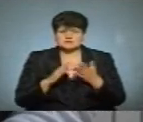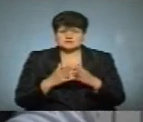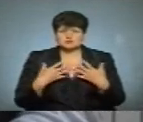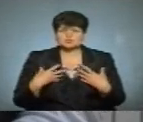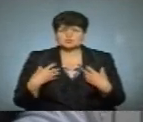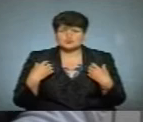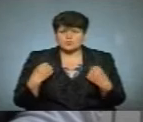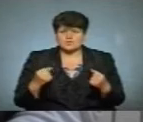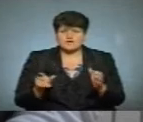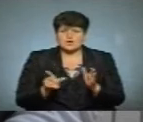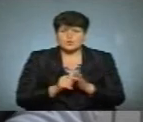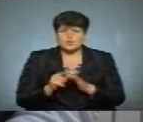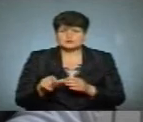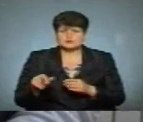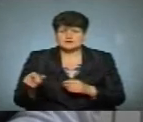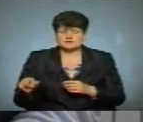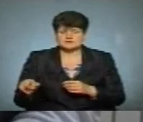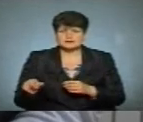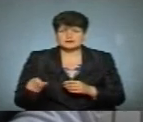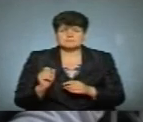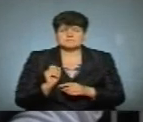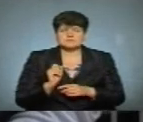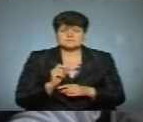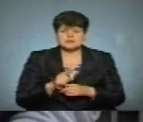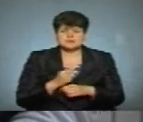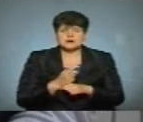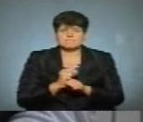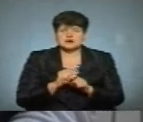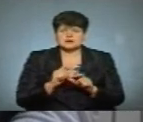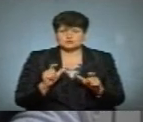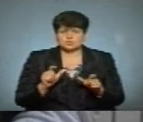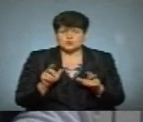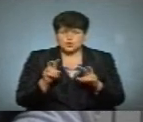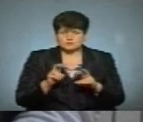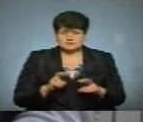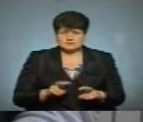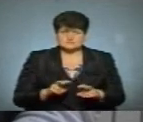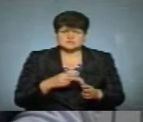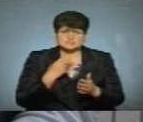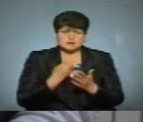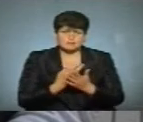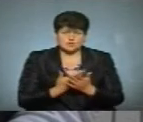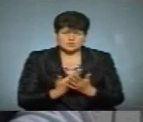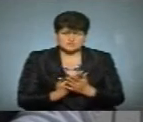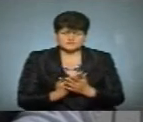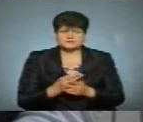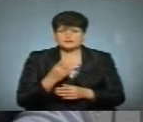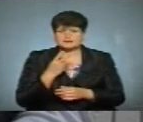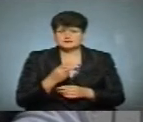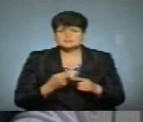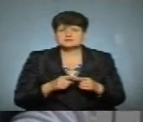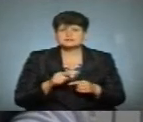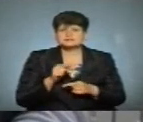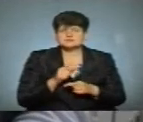здоров'я контактних і призначення лабораторного обстеження за показами. Виходячи з того,